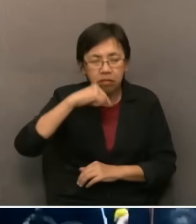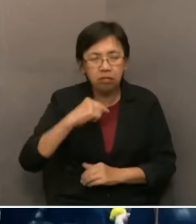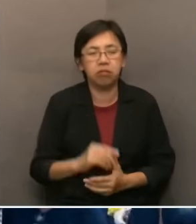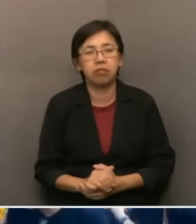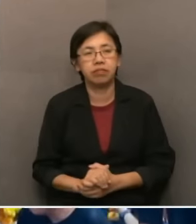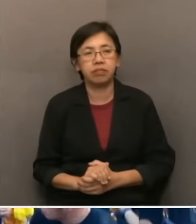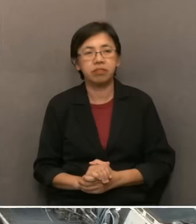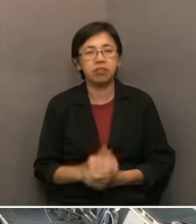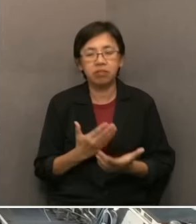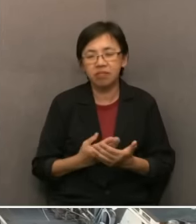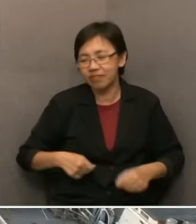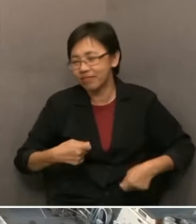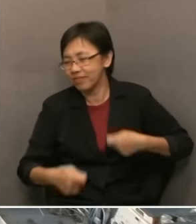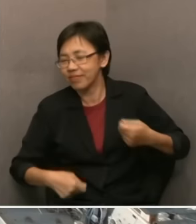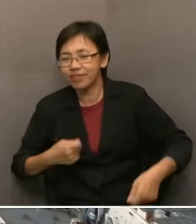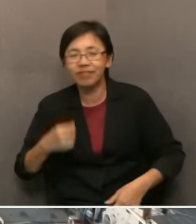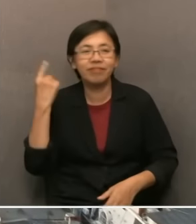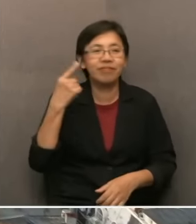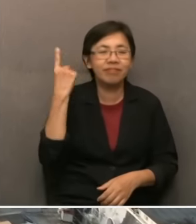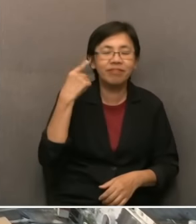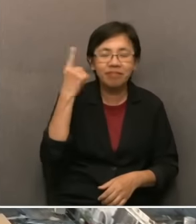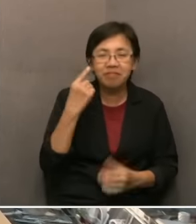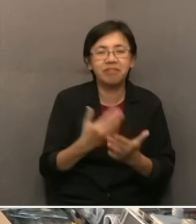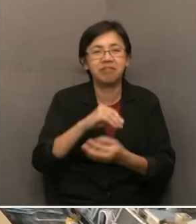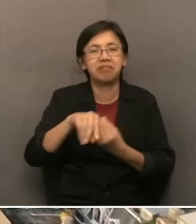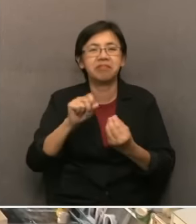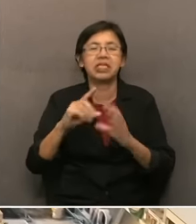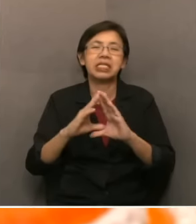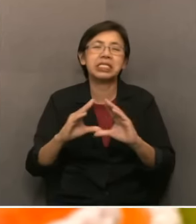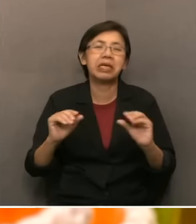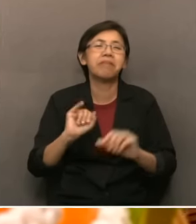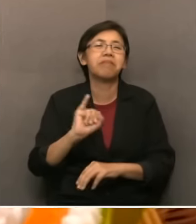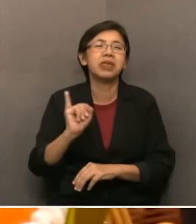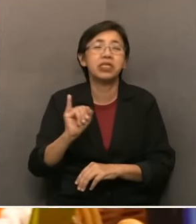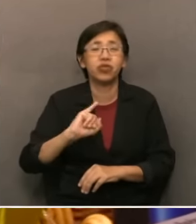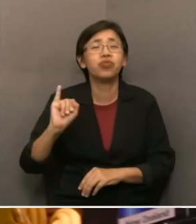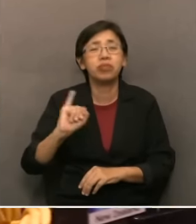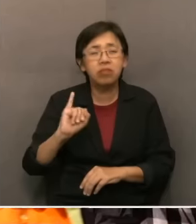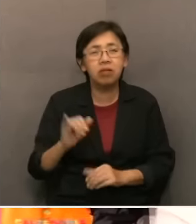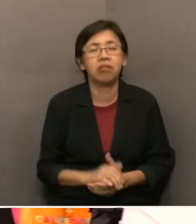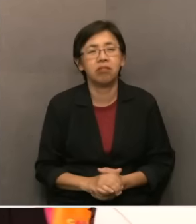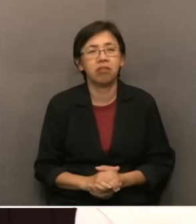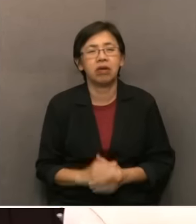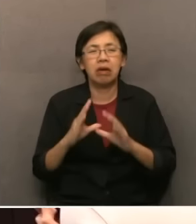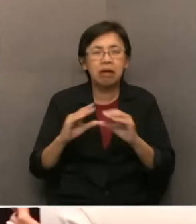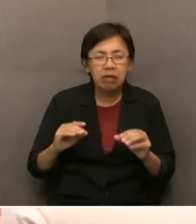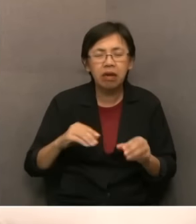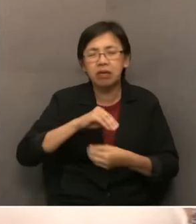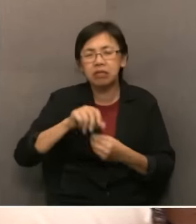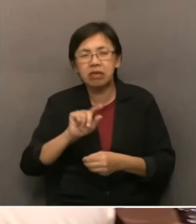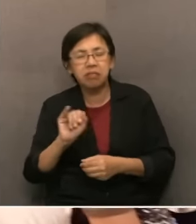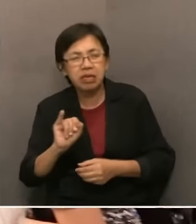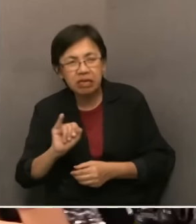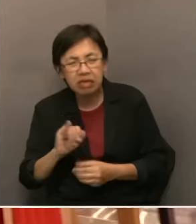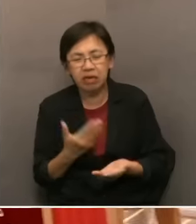ของบรรยากาศการท่องเที่ยวเพราะว่าเศรษฐกิจเขาก็จะไม่ค่อยดีใช่มั้ยคะภายในประเทศการที่เขาจะมาจับจ่ายการซื้อ